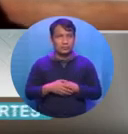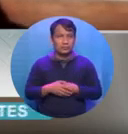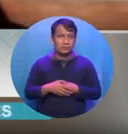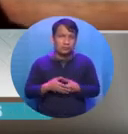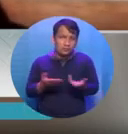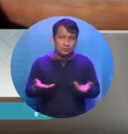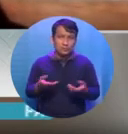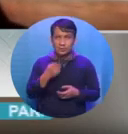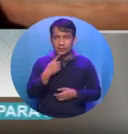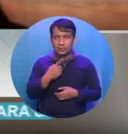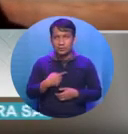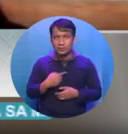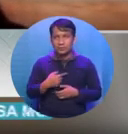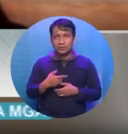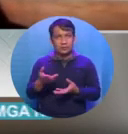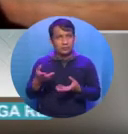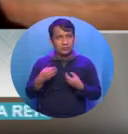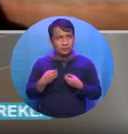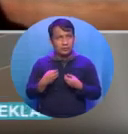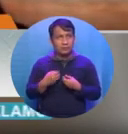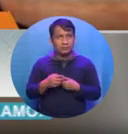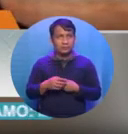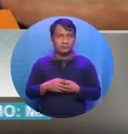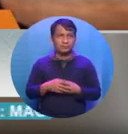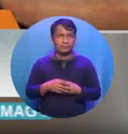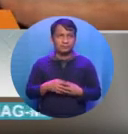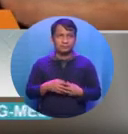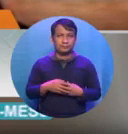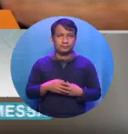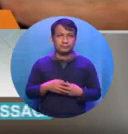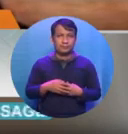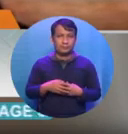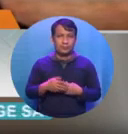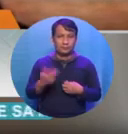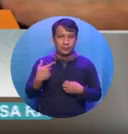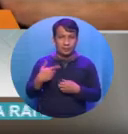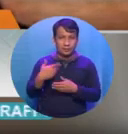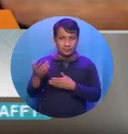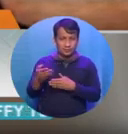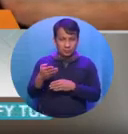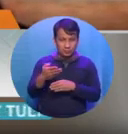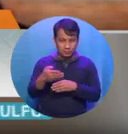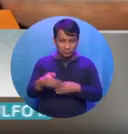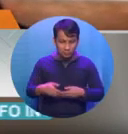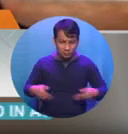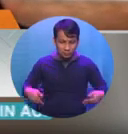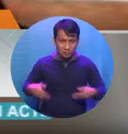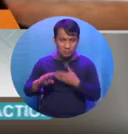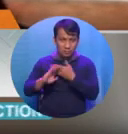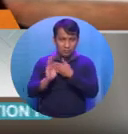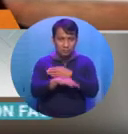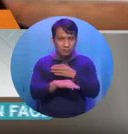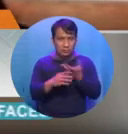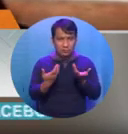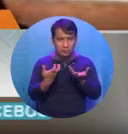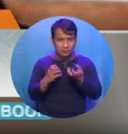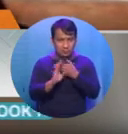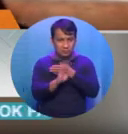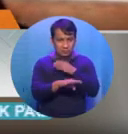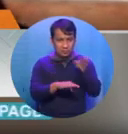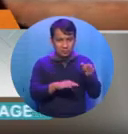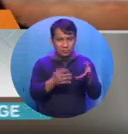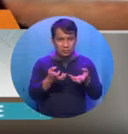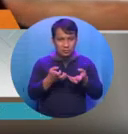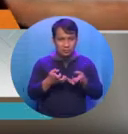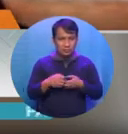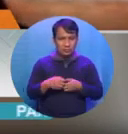po. Ako na lang po nag-at po. Nagpuha din sa binigay. Nandiyan pa po sa inyo yung shorts kasi gusto niya ata may balik mo sa kanya. Parang ganoon